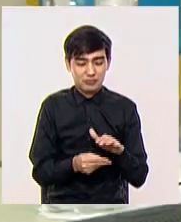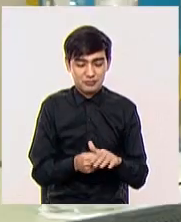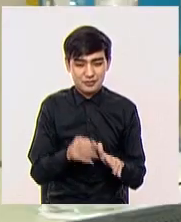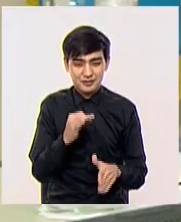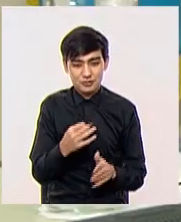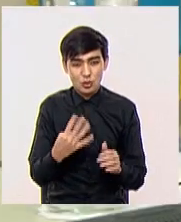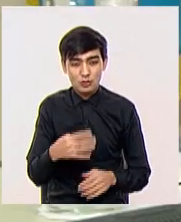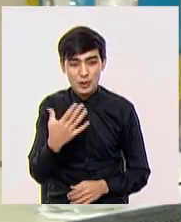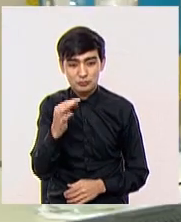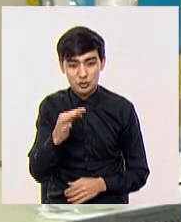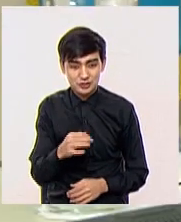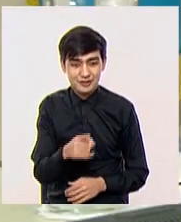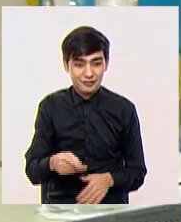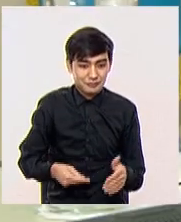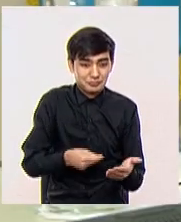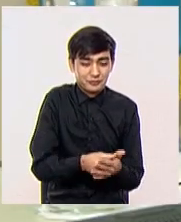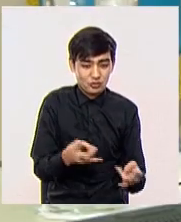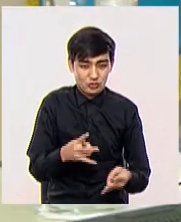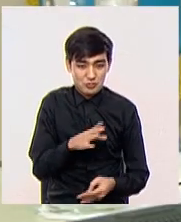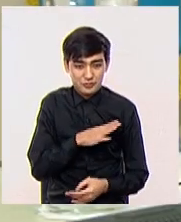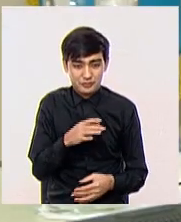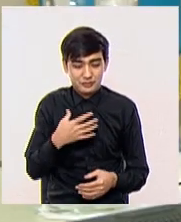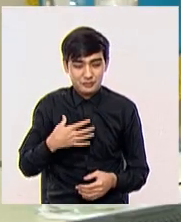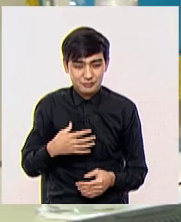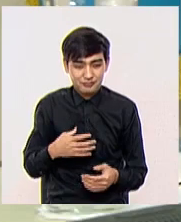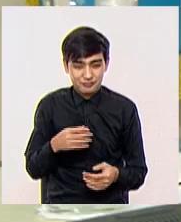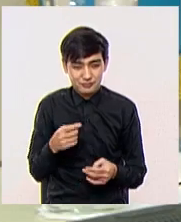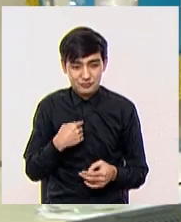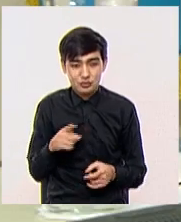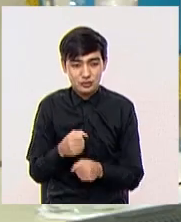45% были вынуждены давать взятки таможникам.